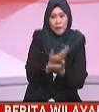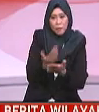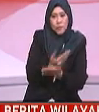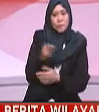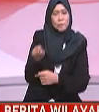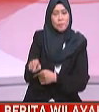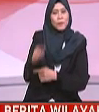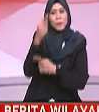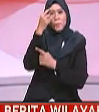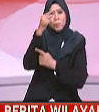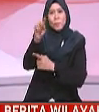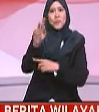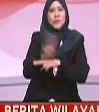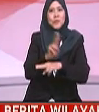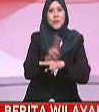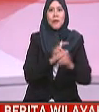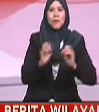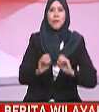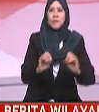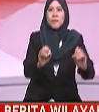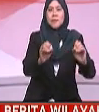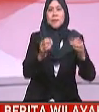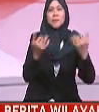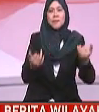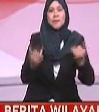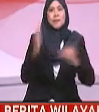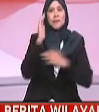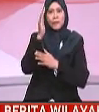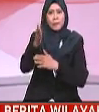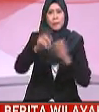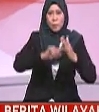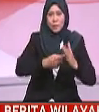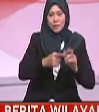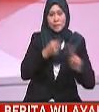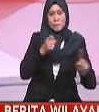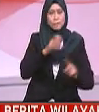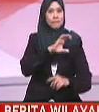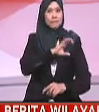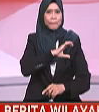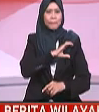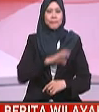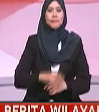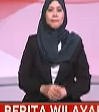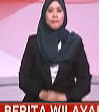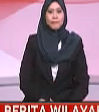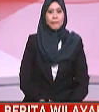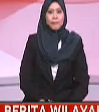berkenaan adalah untuk kegunaan operasi yang dijalankan oleh PDRM.